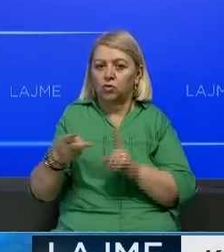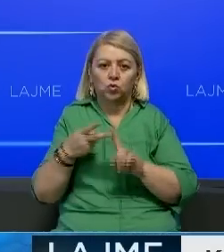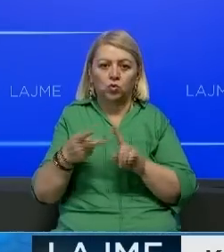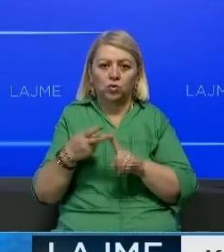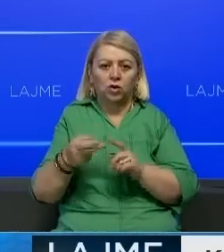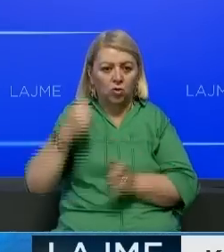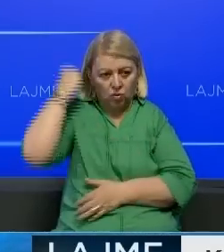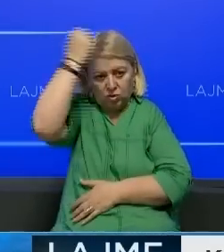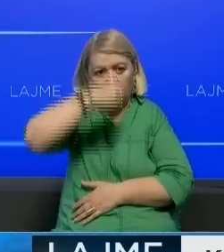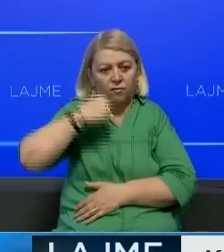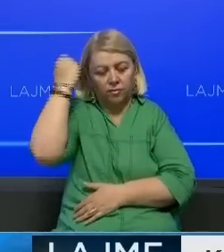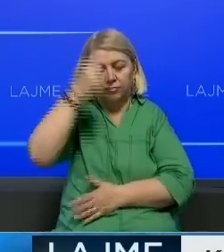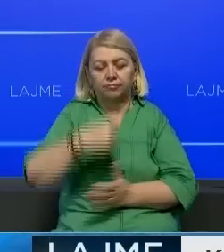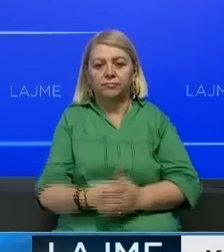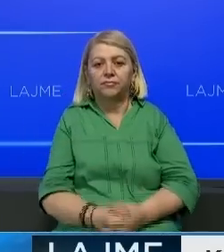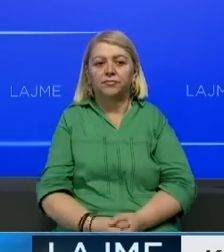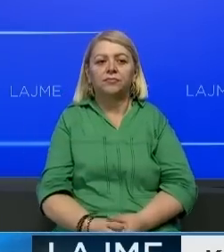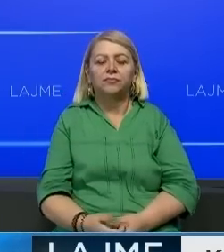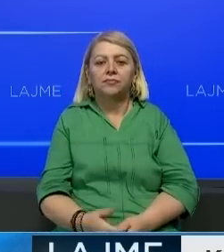Kosovë.